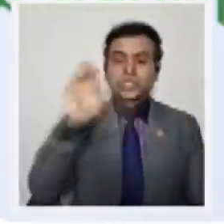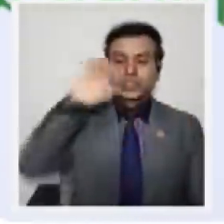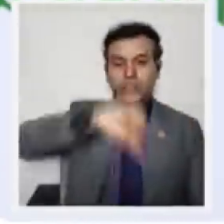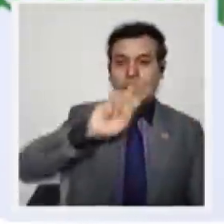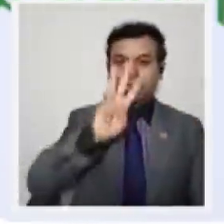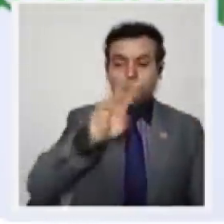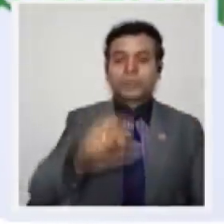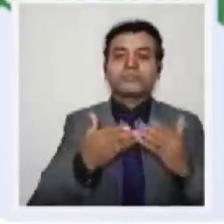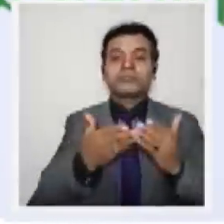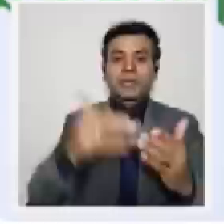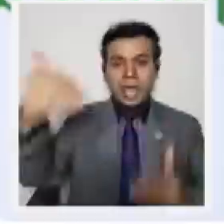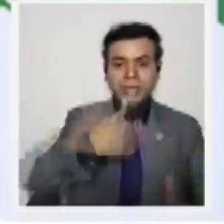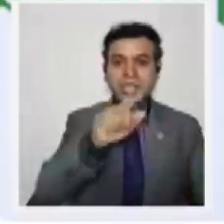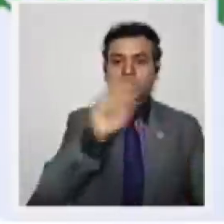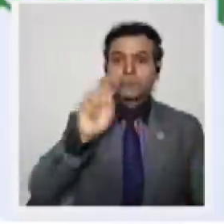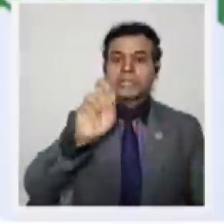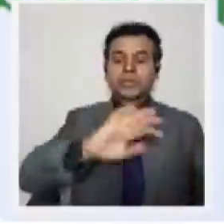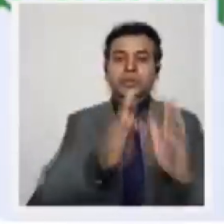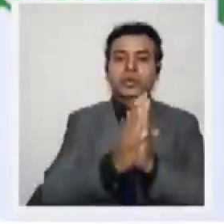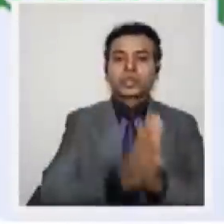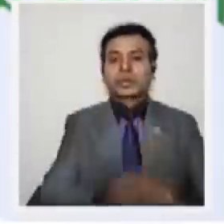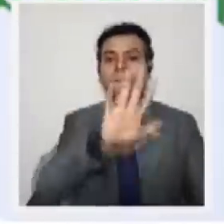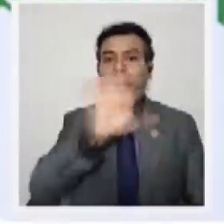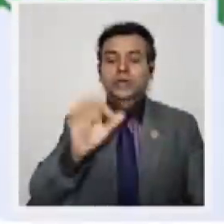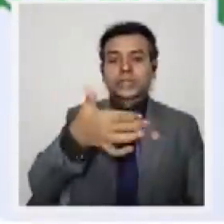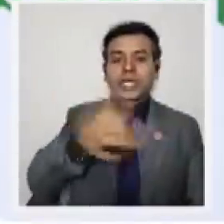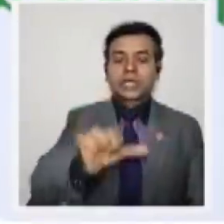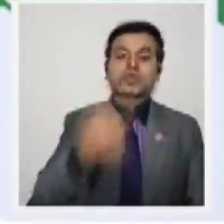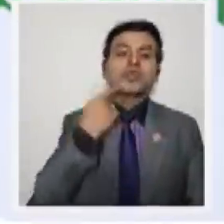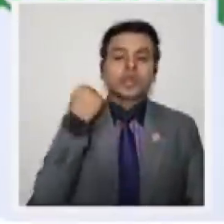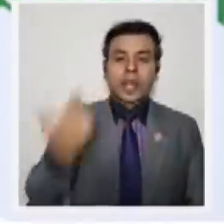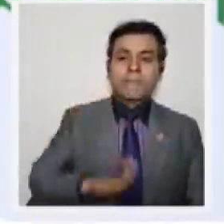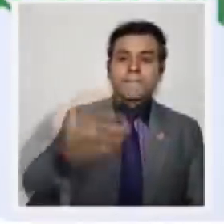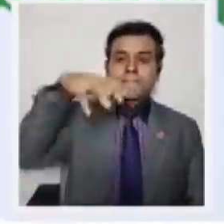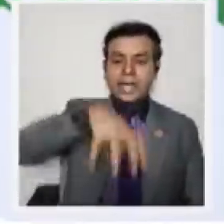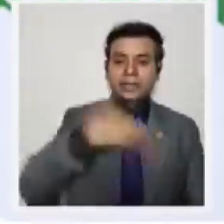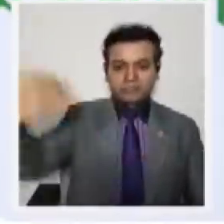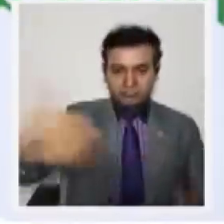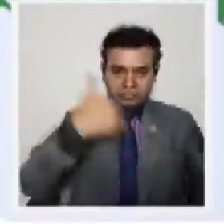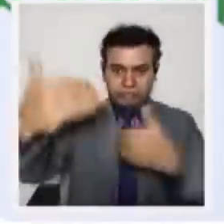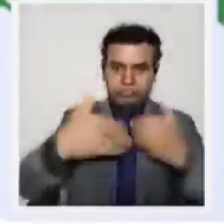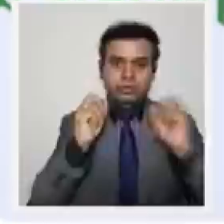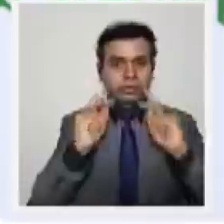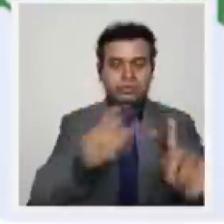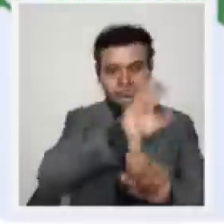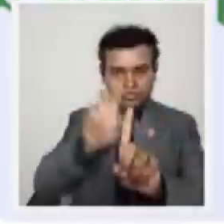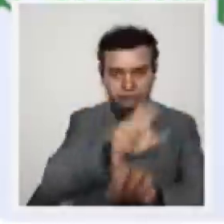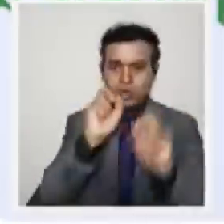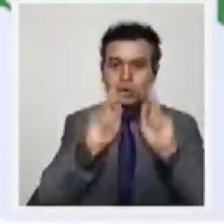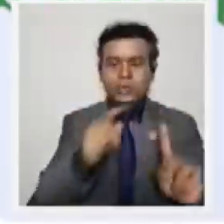স্ক্রিনিং কার্যক্রম বিমানবন্দরে 24 ঘন্টায় 47 জন, স্থলবন্দরে 393 জন, সমুদ্রবন্দরে 120 জন,